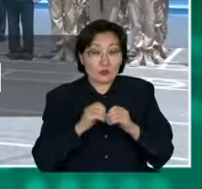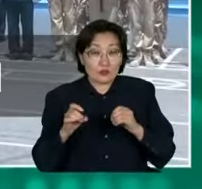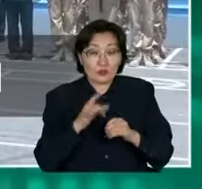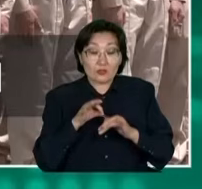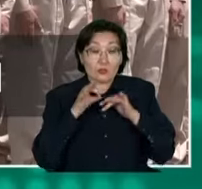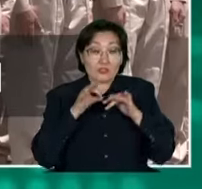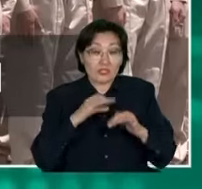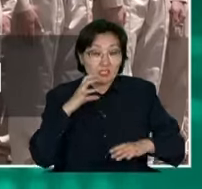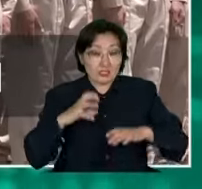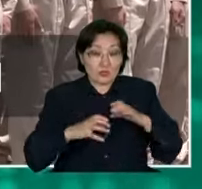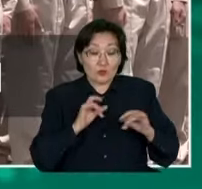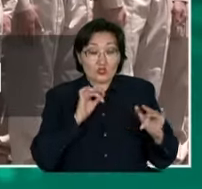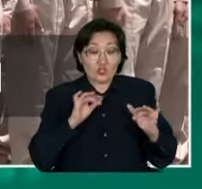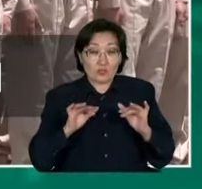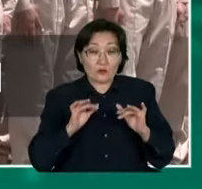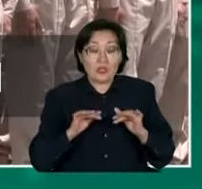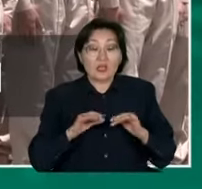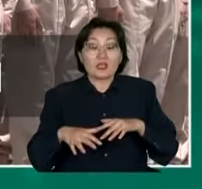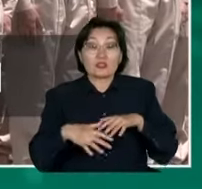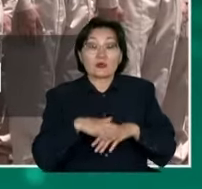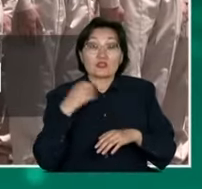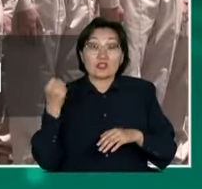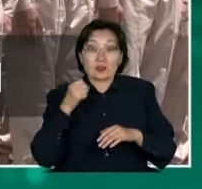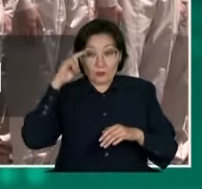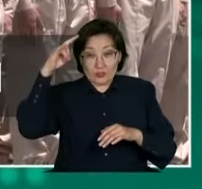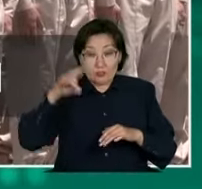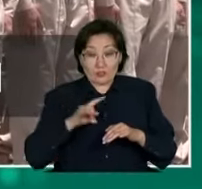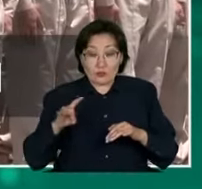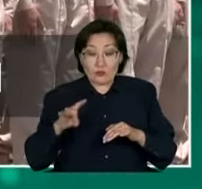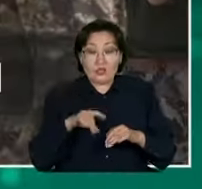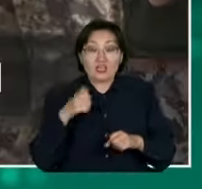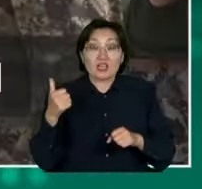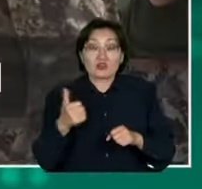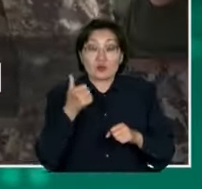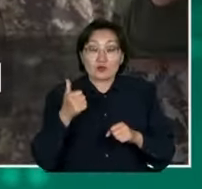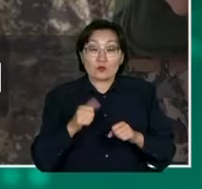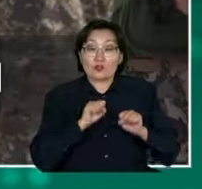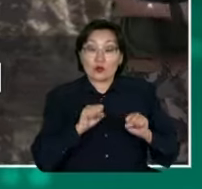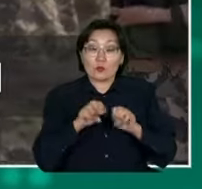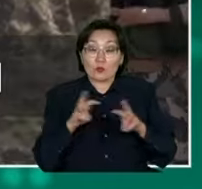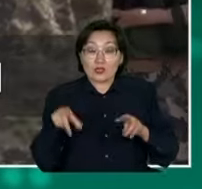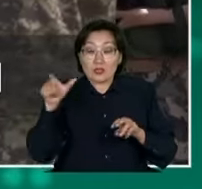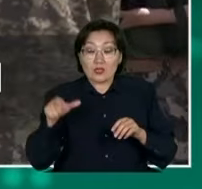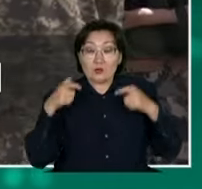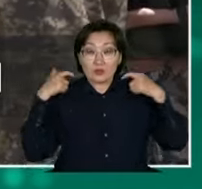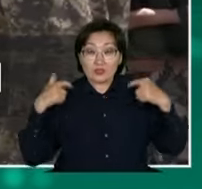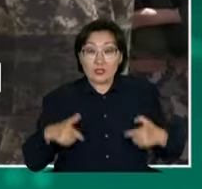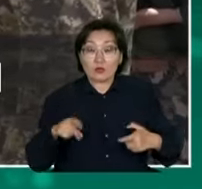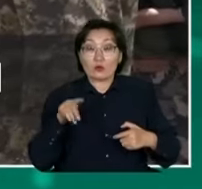ұйымдастырылып отырған халықаралық шара, халық қаһарманы Қазақстан Республикасының алғашқы қорғаныс министрі генерал